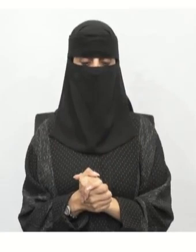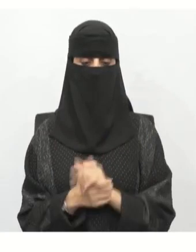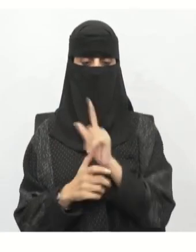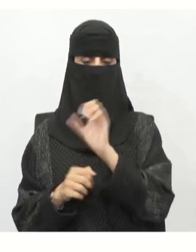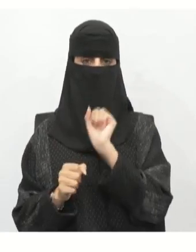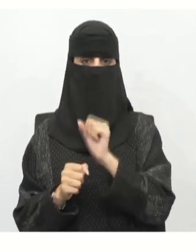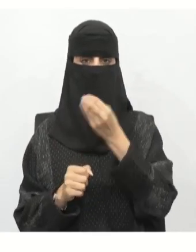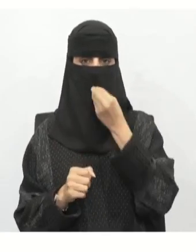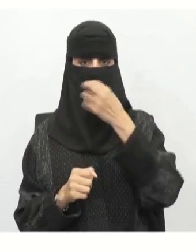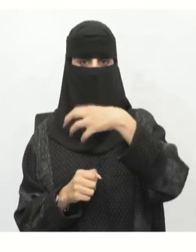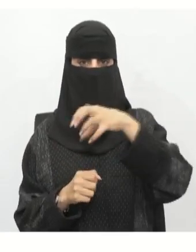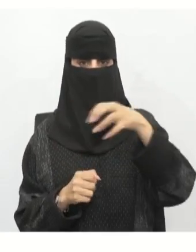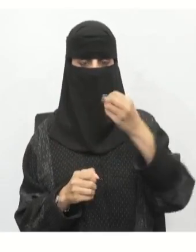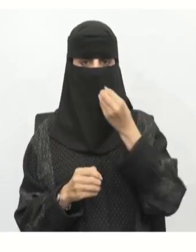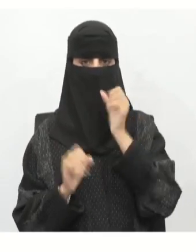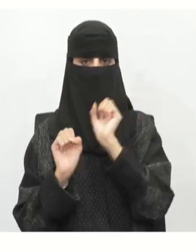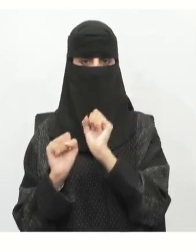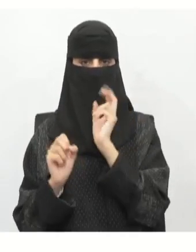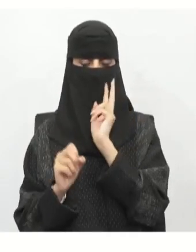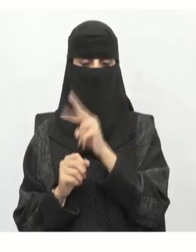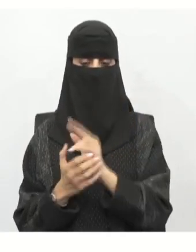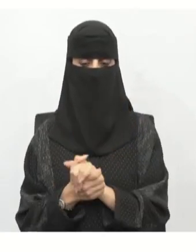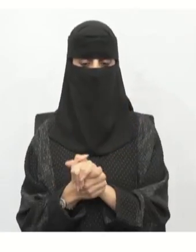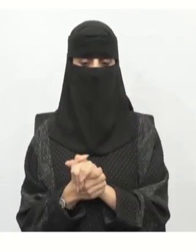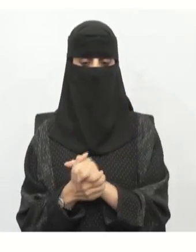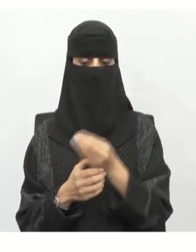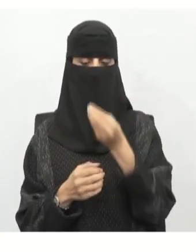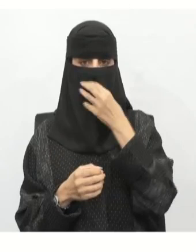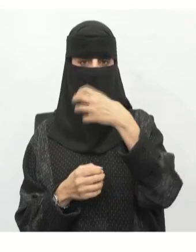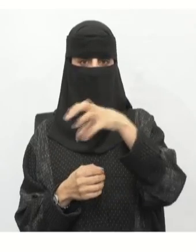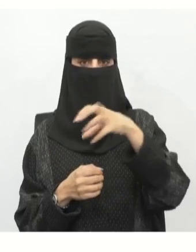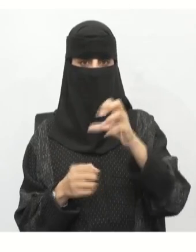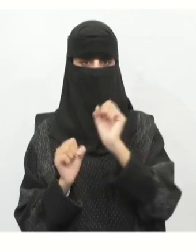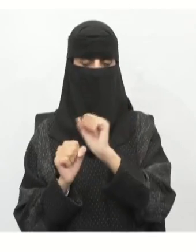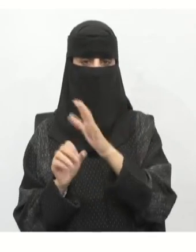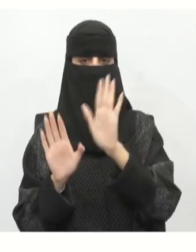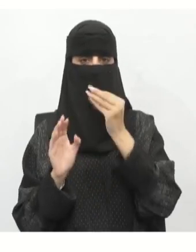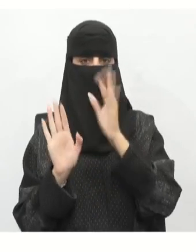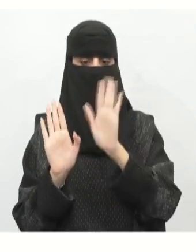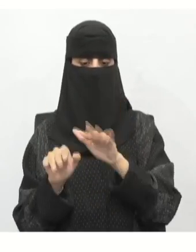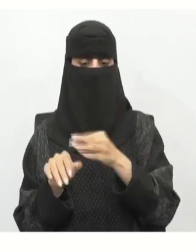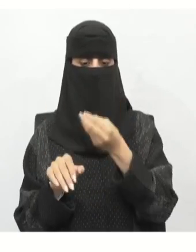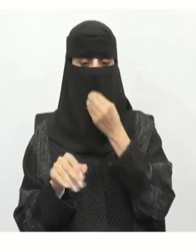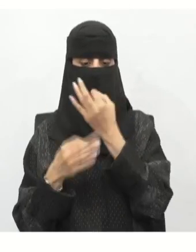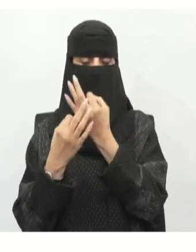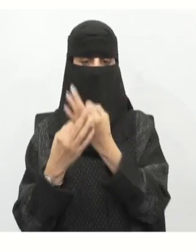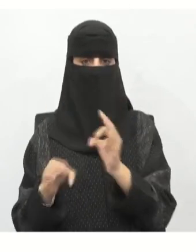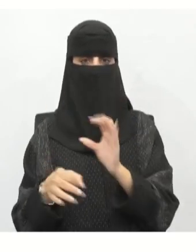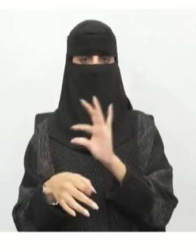العناصر الغذائيه العناصر الغذائيه موجوده في الطعام